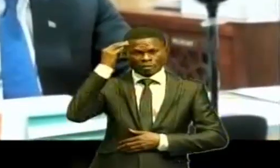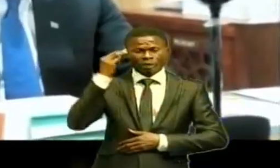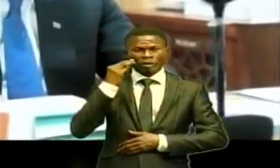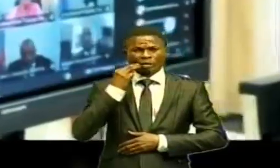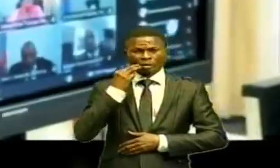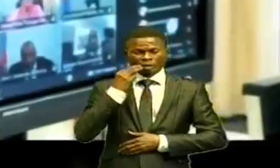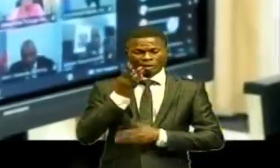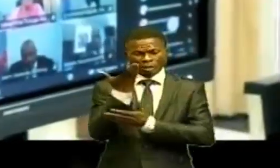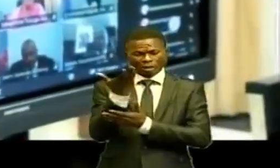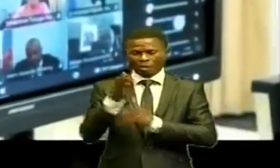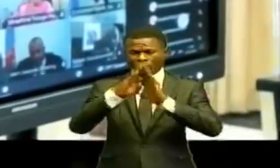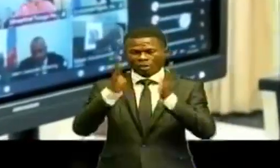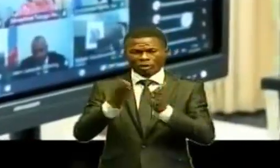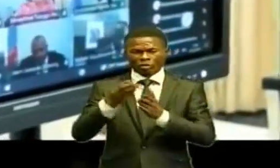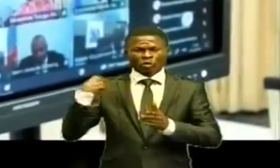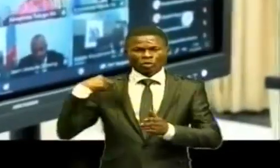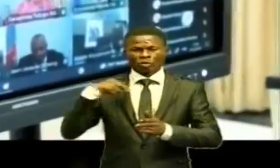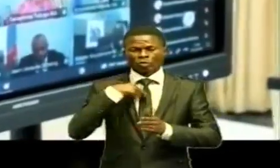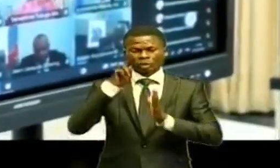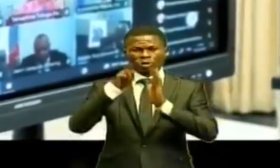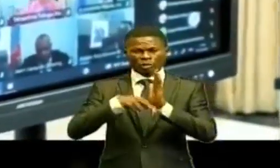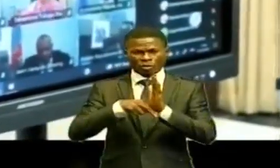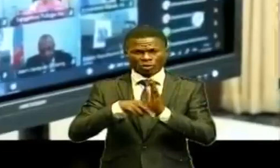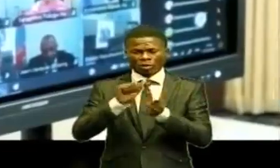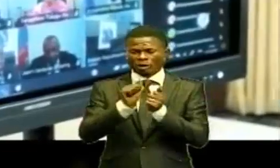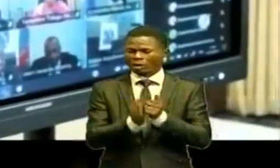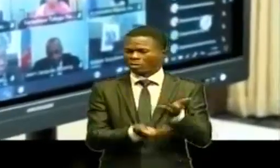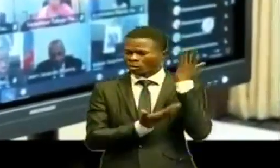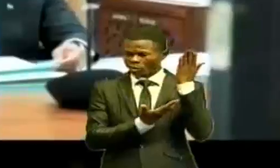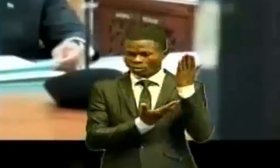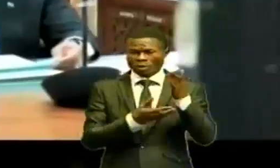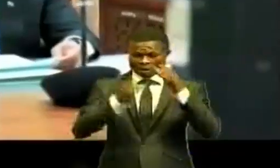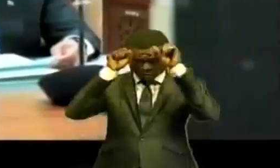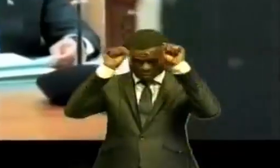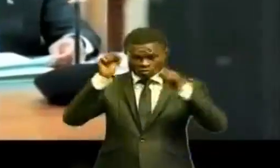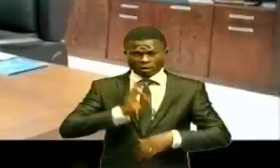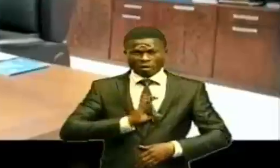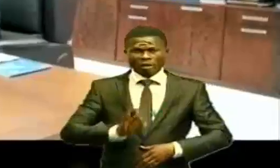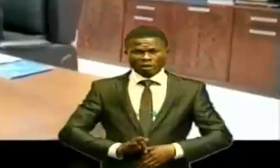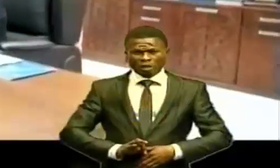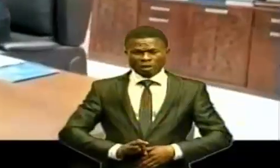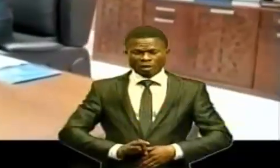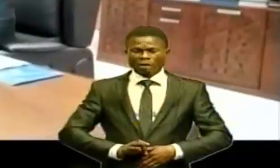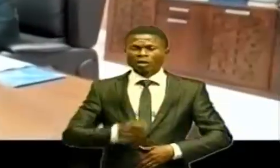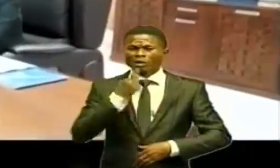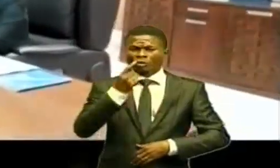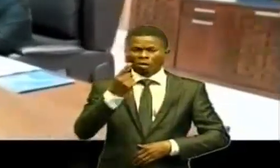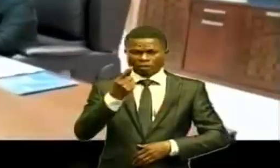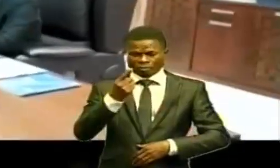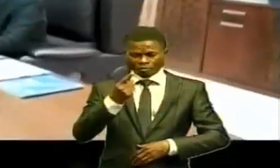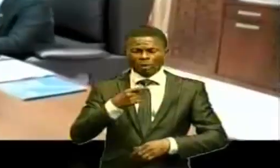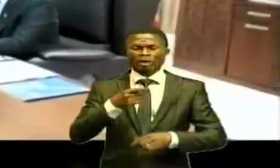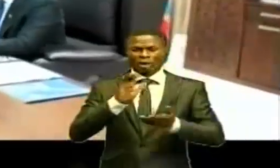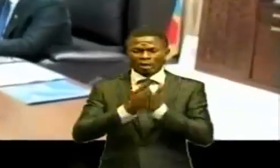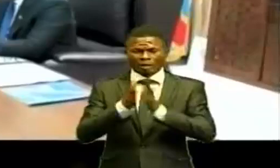attiré l'attention de membres du gouvernement sur un point important que le président de la République a mis en exergue durant son adresse à la